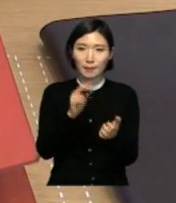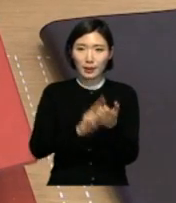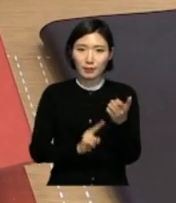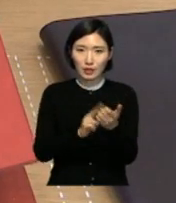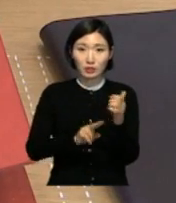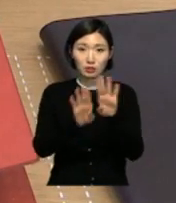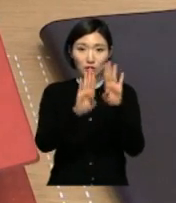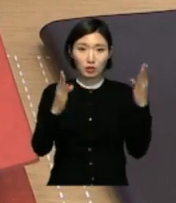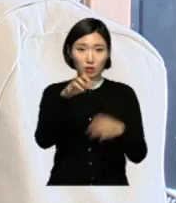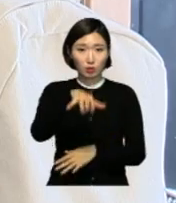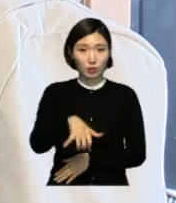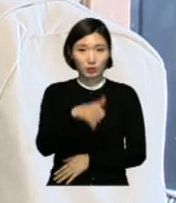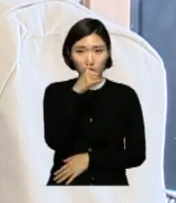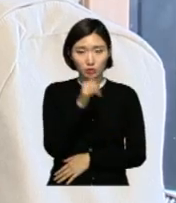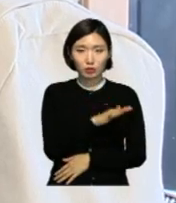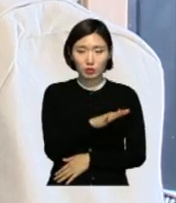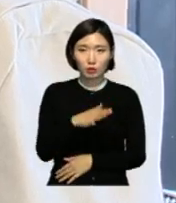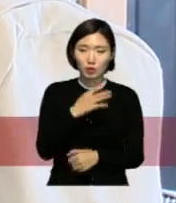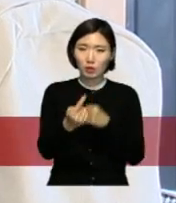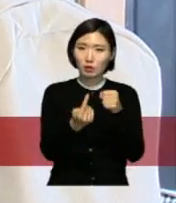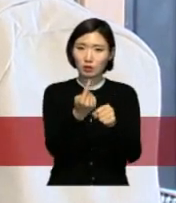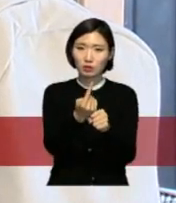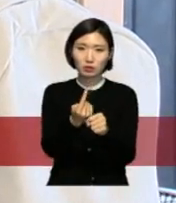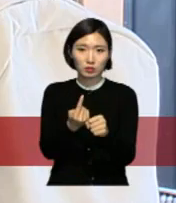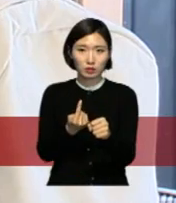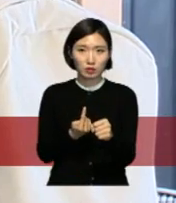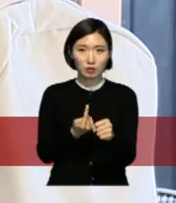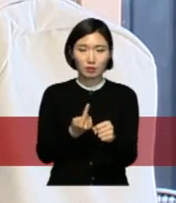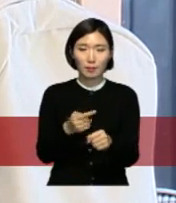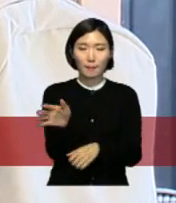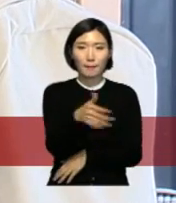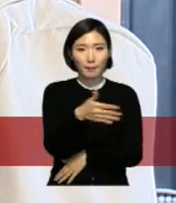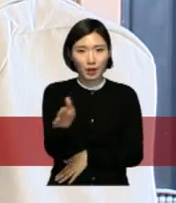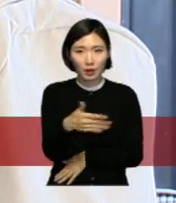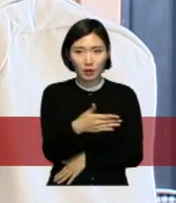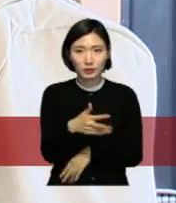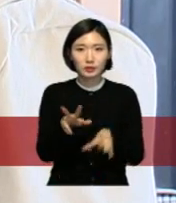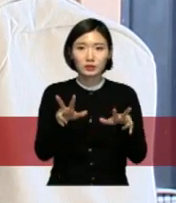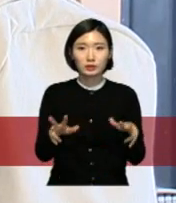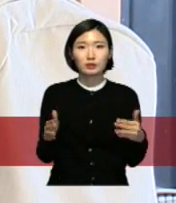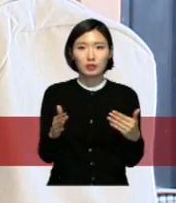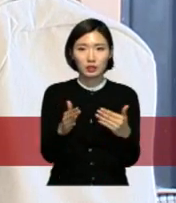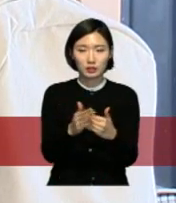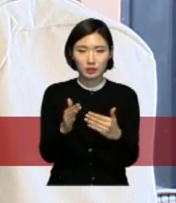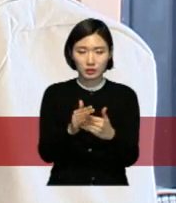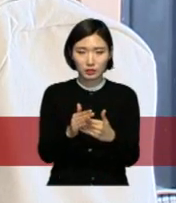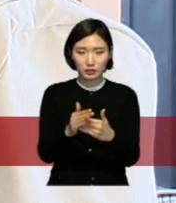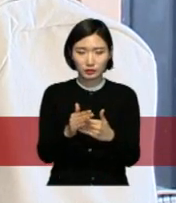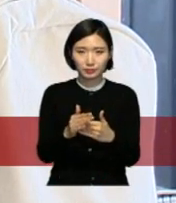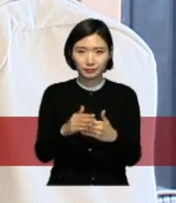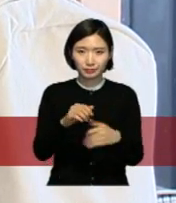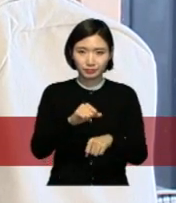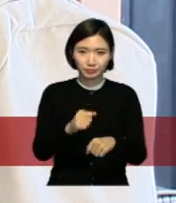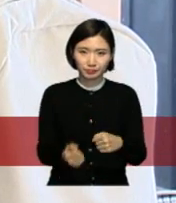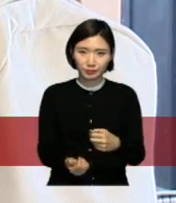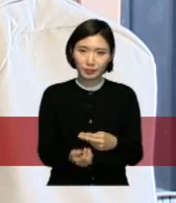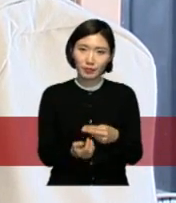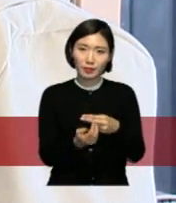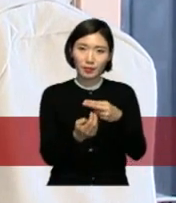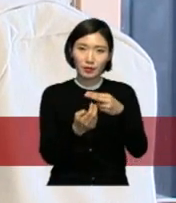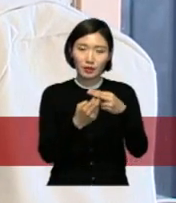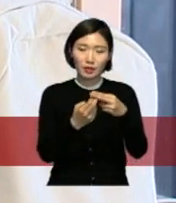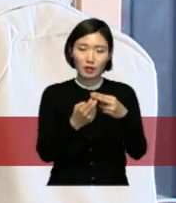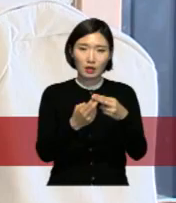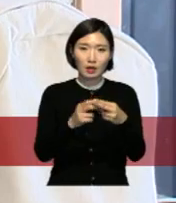있습니다. 저희도 어떻게 보면 1년 전에는 아무것도 없었는데 지금까지 차근차근 쌓아오다가 이제 이렇게 한